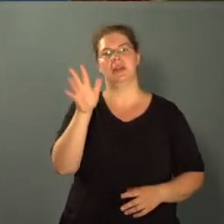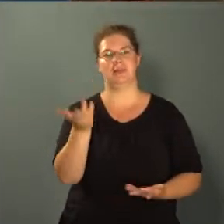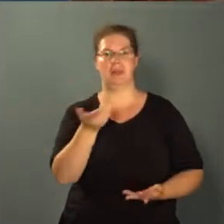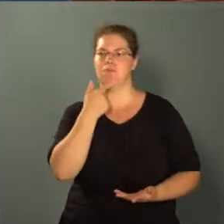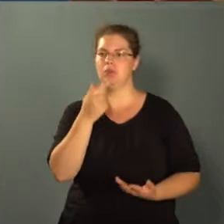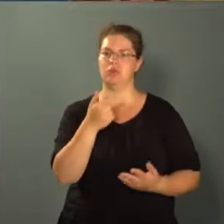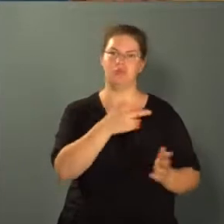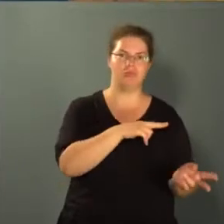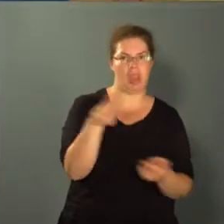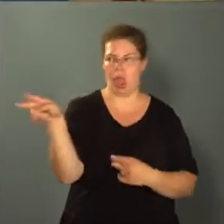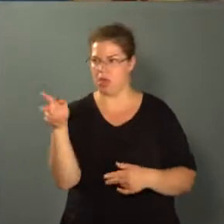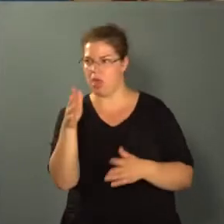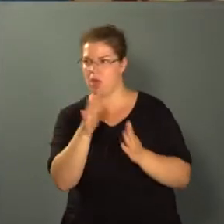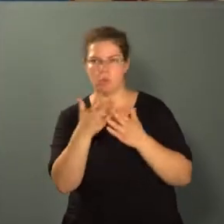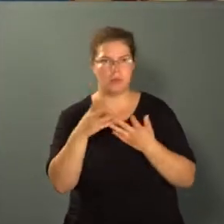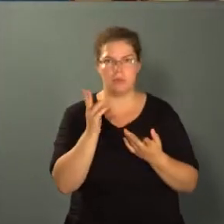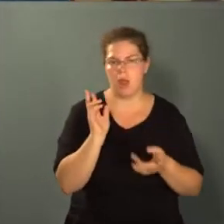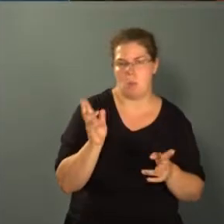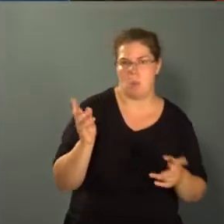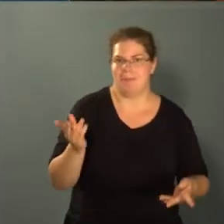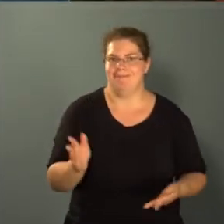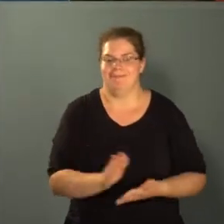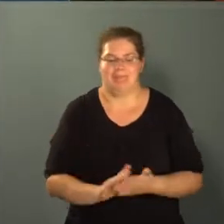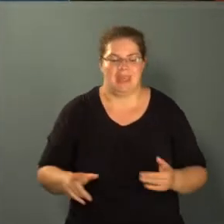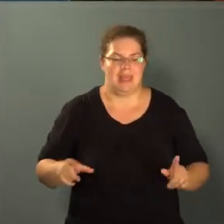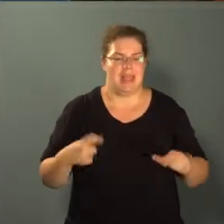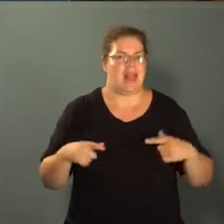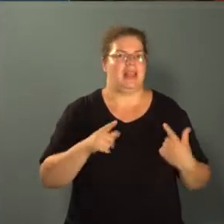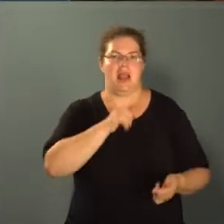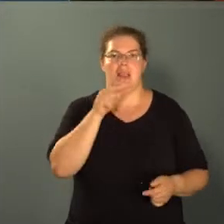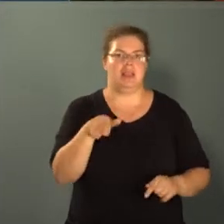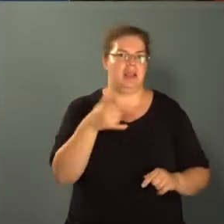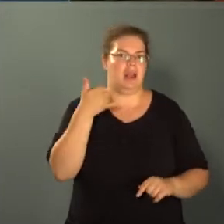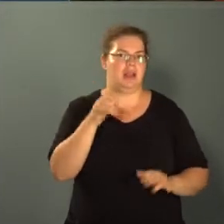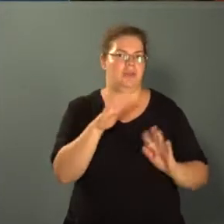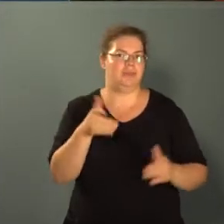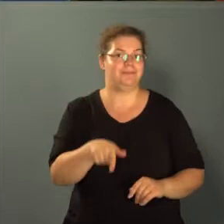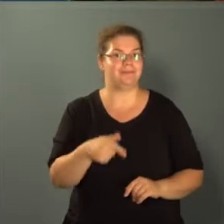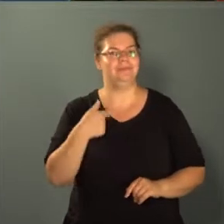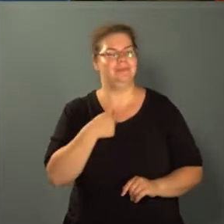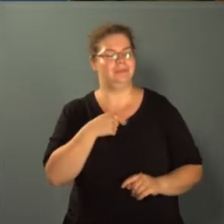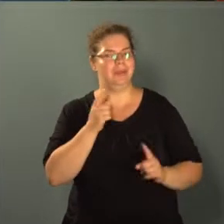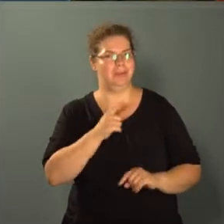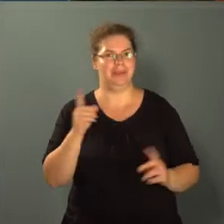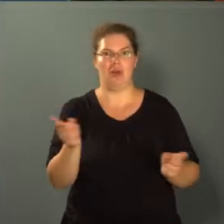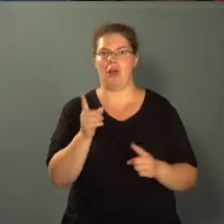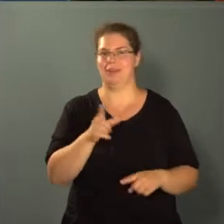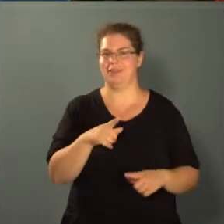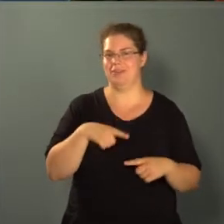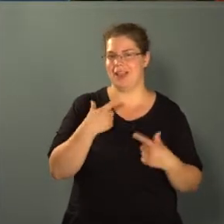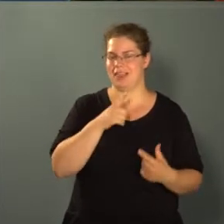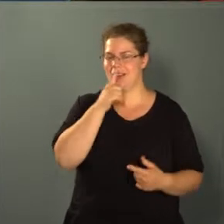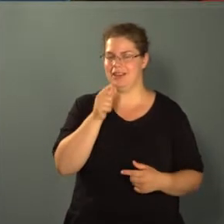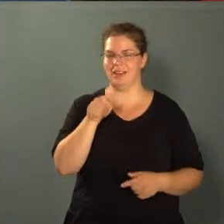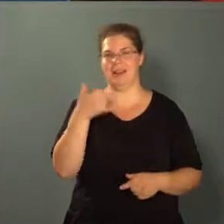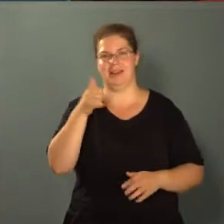hogy mondjuk tele van könyvekkel, akkor milyen életet él majd ez a telefonfülke? Hát én nagyon remélem, hogy nagyon aktív életet